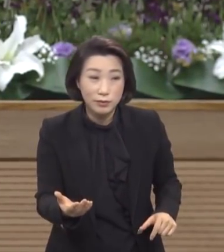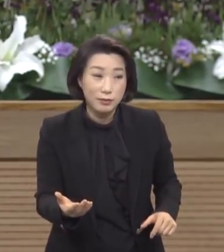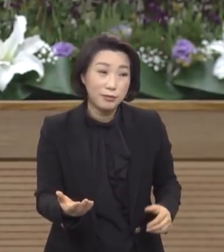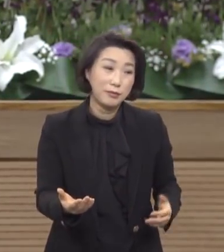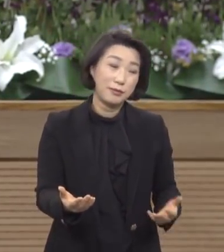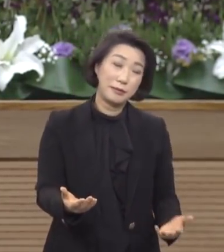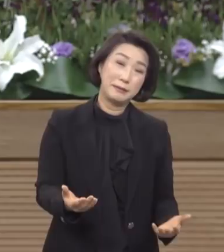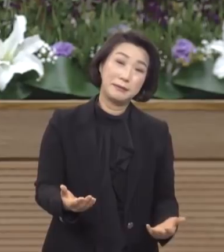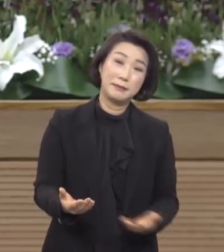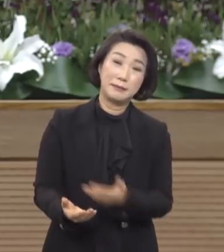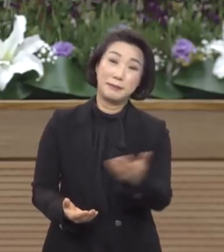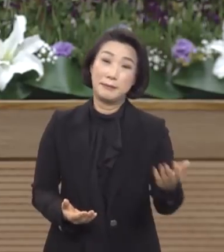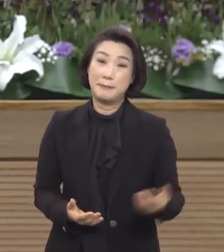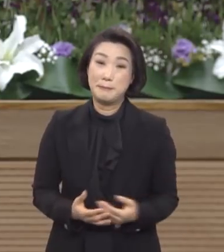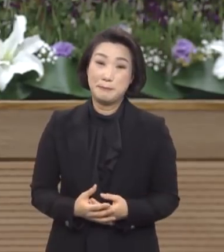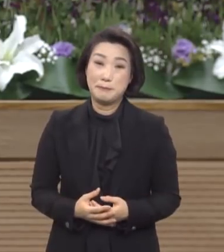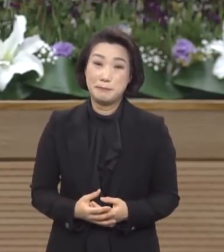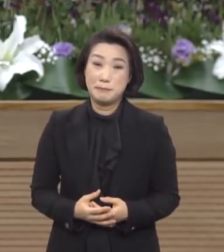하고 있느냐.